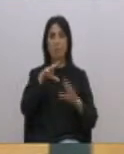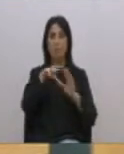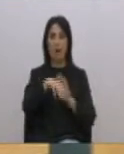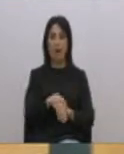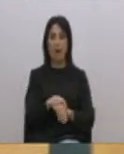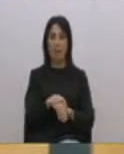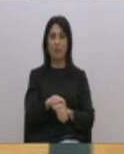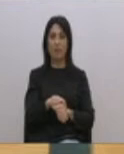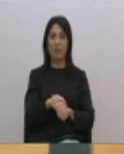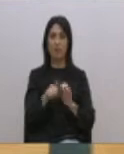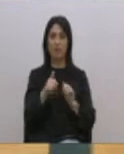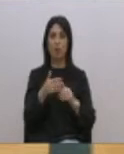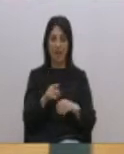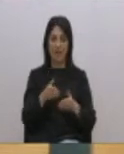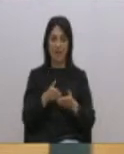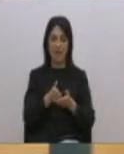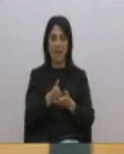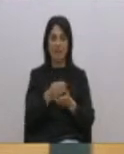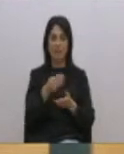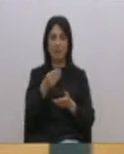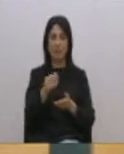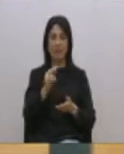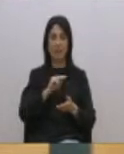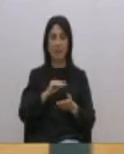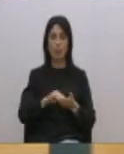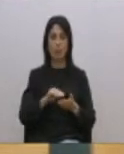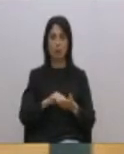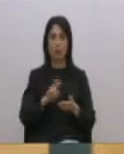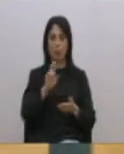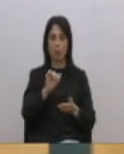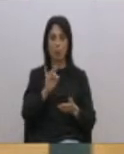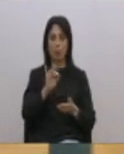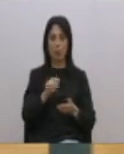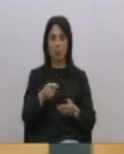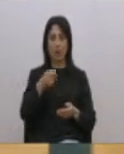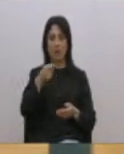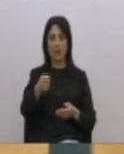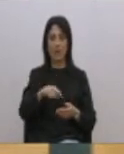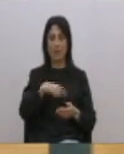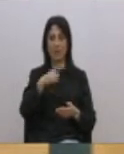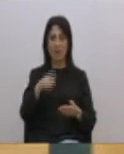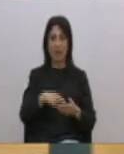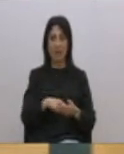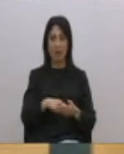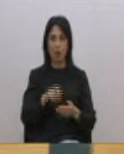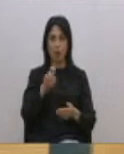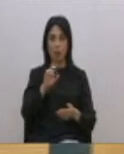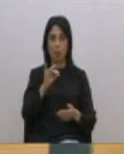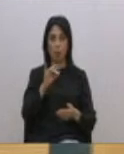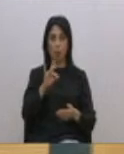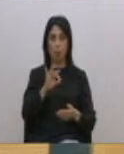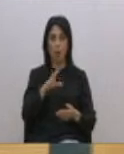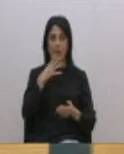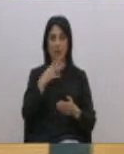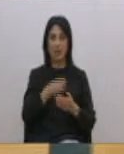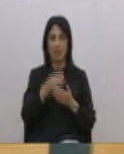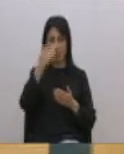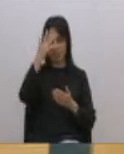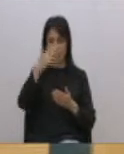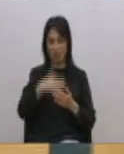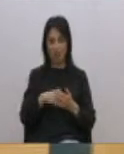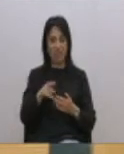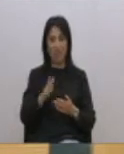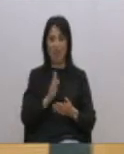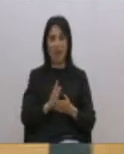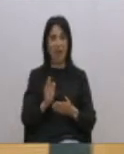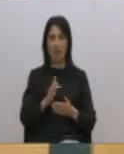პარლამენტში როგორ განაწილდეს და რა გათნამუშევარს ბიუროზე გასატანის საკითხი. ბიურო მაინც თავისი შინაარსით, ეს არ